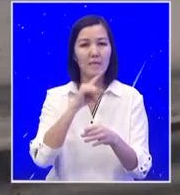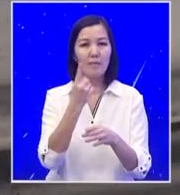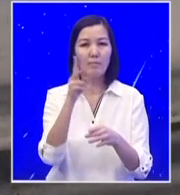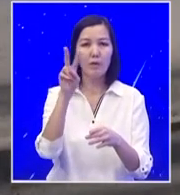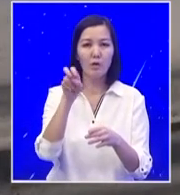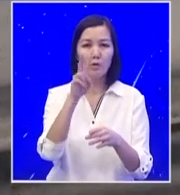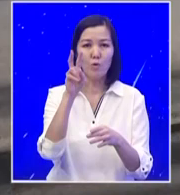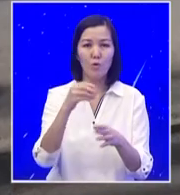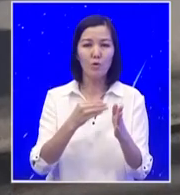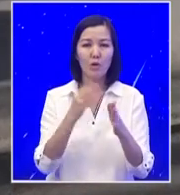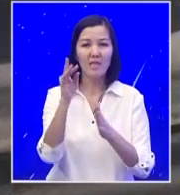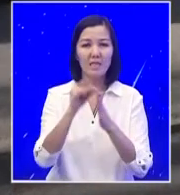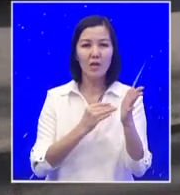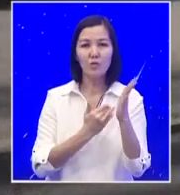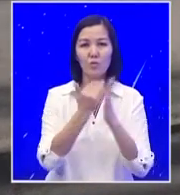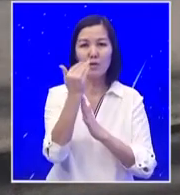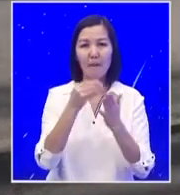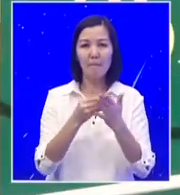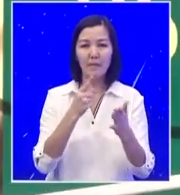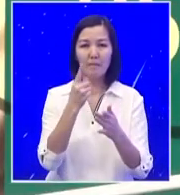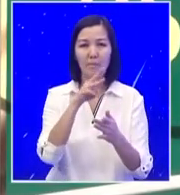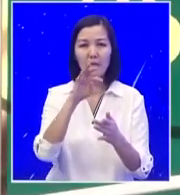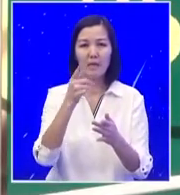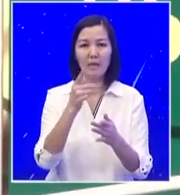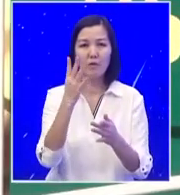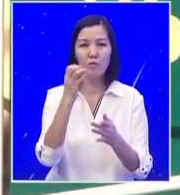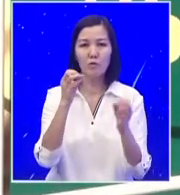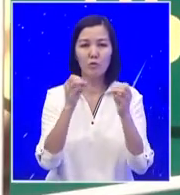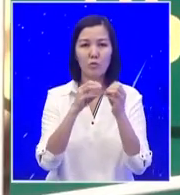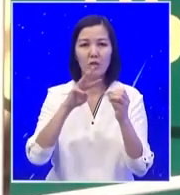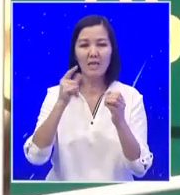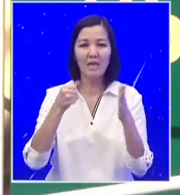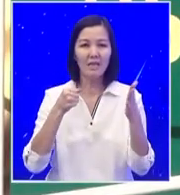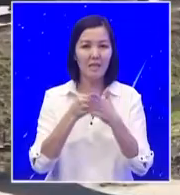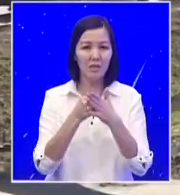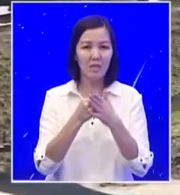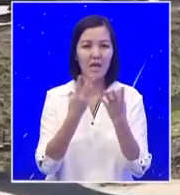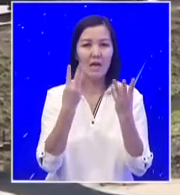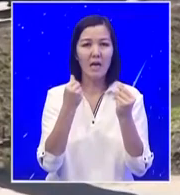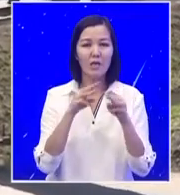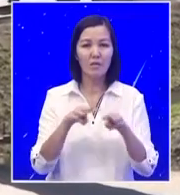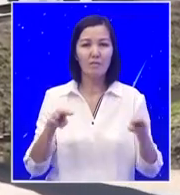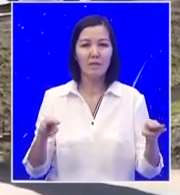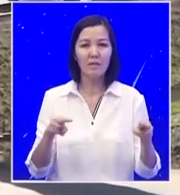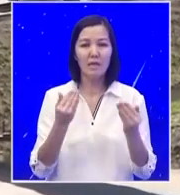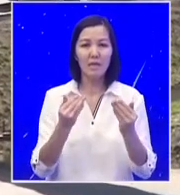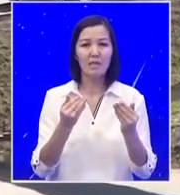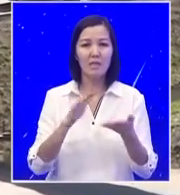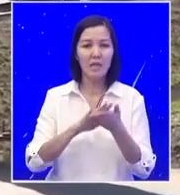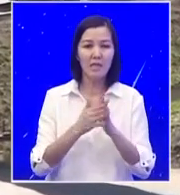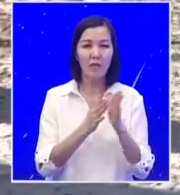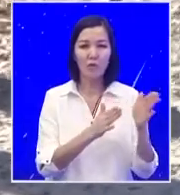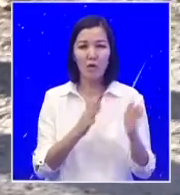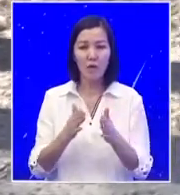доллар бағамы күрт көтерілді. Бір долларды бір теңгеге шаққанда 410 теңгеге дейін жеткен. Қаржы министрінің ақпарынша қазір